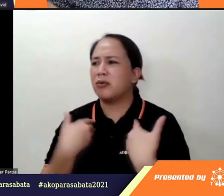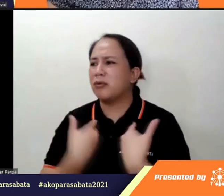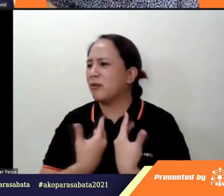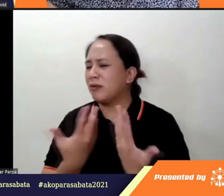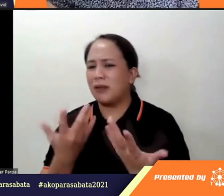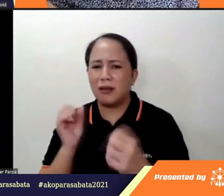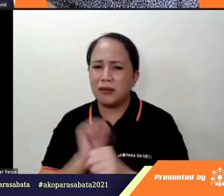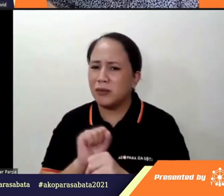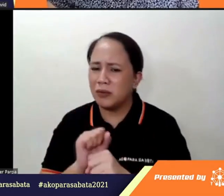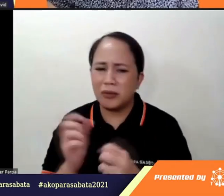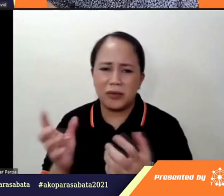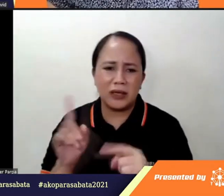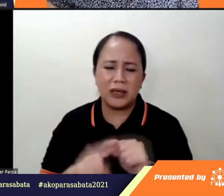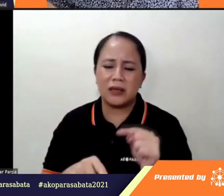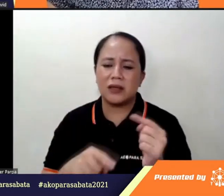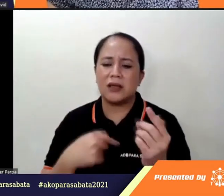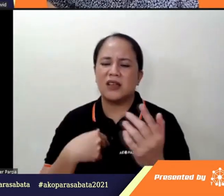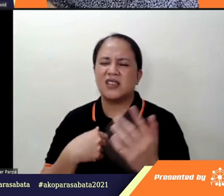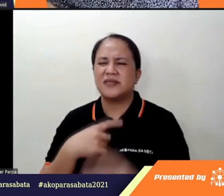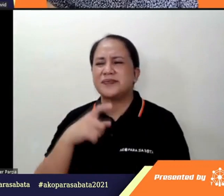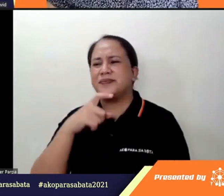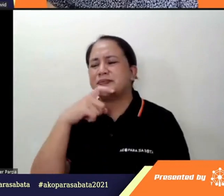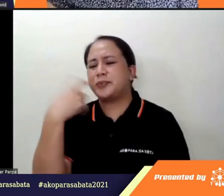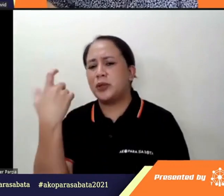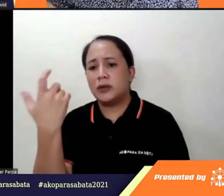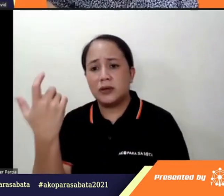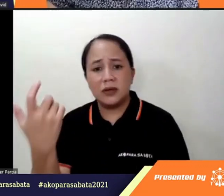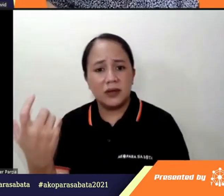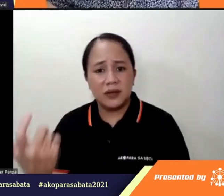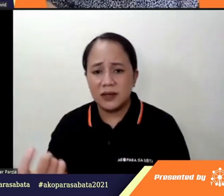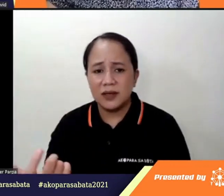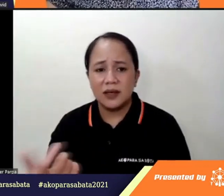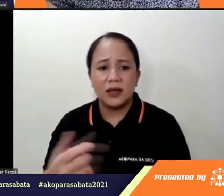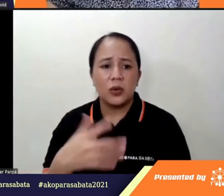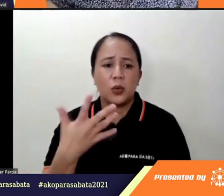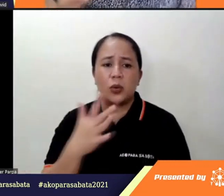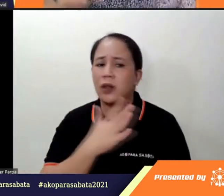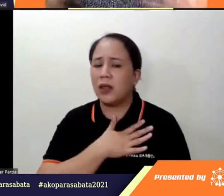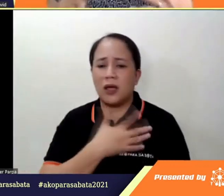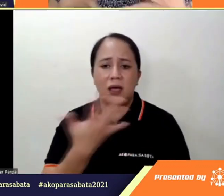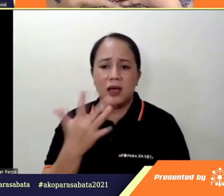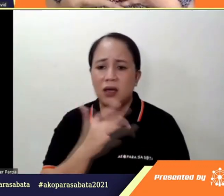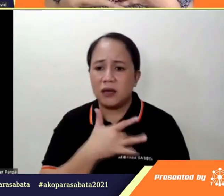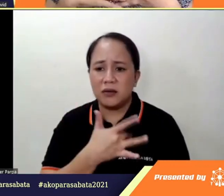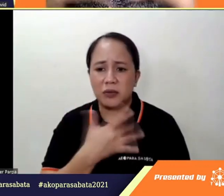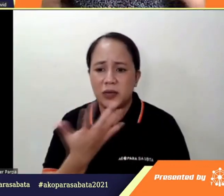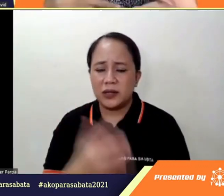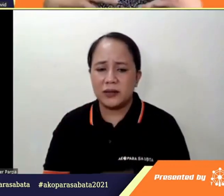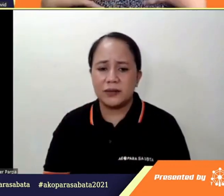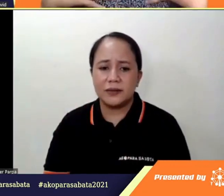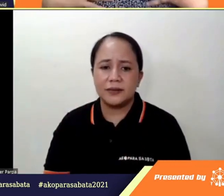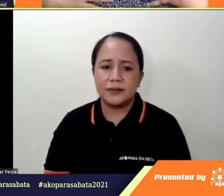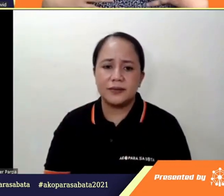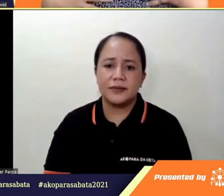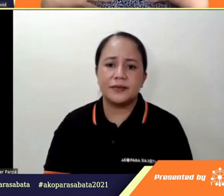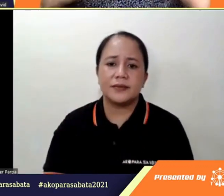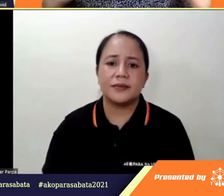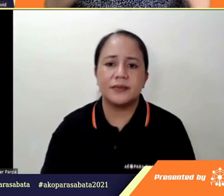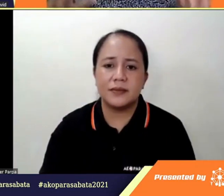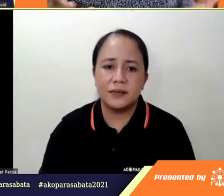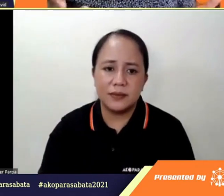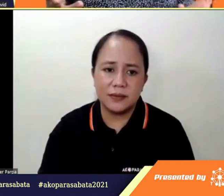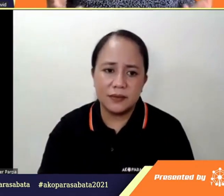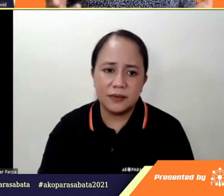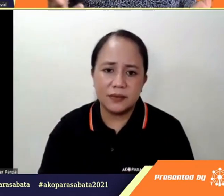tapos hindi mo na gusto, or parang wala ka ng pagmamahal, or you don't feel any sense. So kumbaga